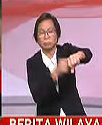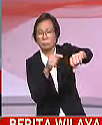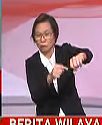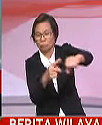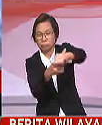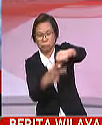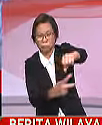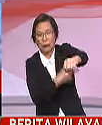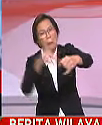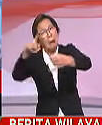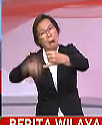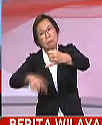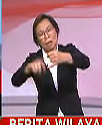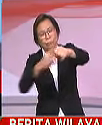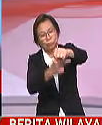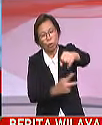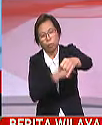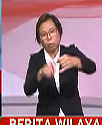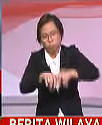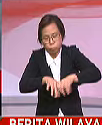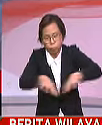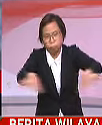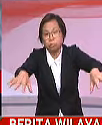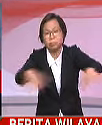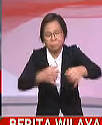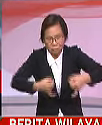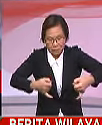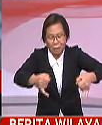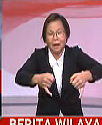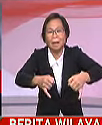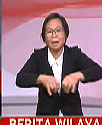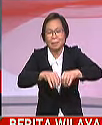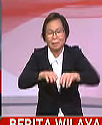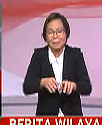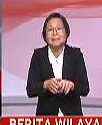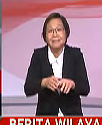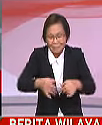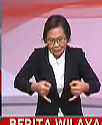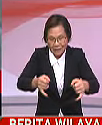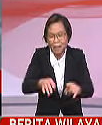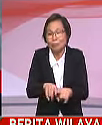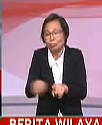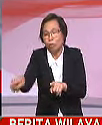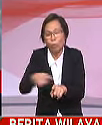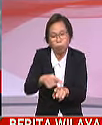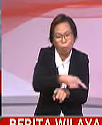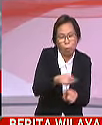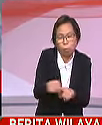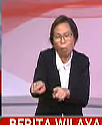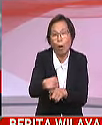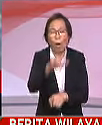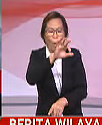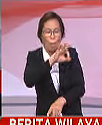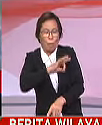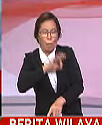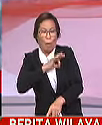merupakan jambatan terakhir dalam rangkaian jalan pesisir dan jajaran jalan utama kedua yang akan memberi manfaat besar kepada